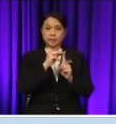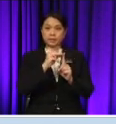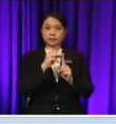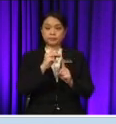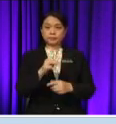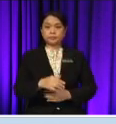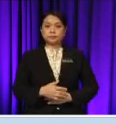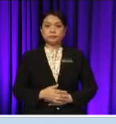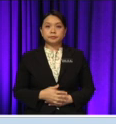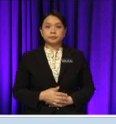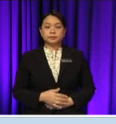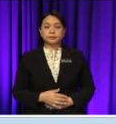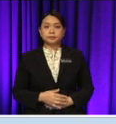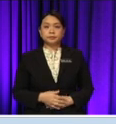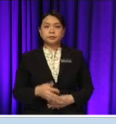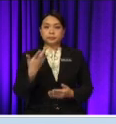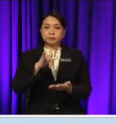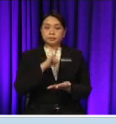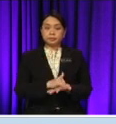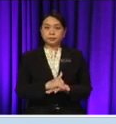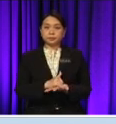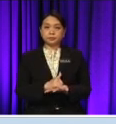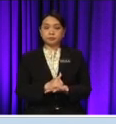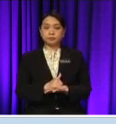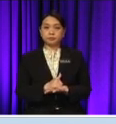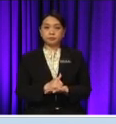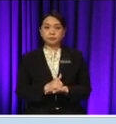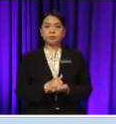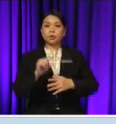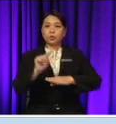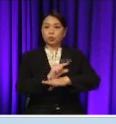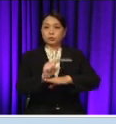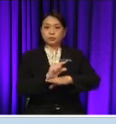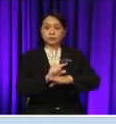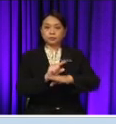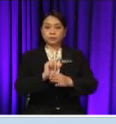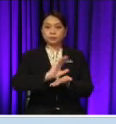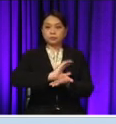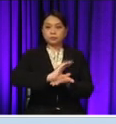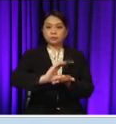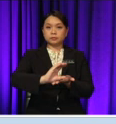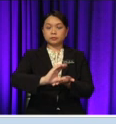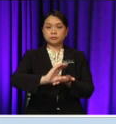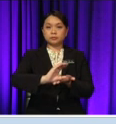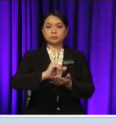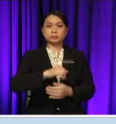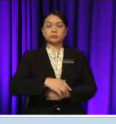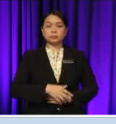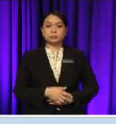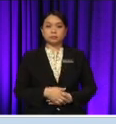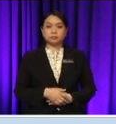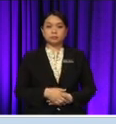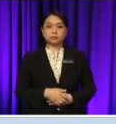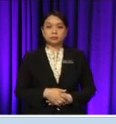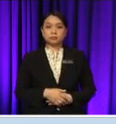berkaitan dengan ambilan potensi menggunakan cek bermaksud Siti sini dan sana mengambil